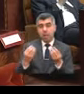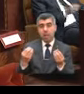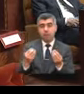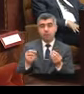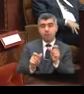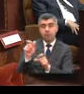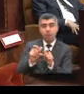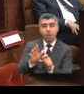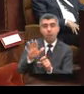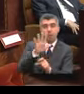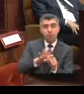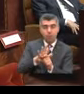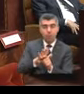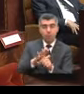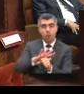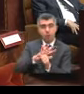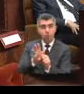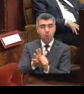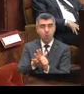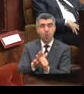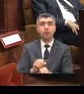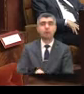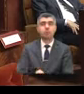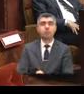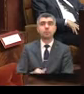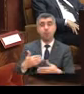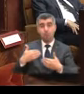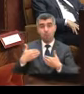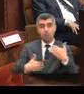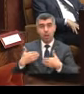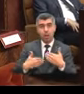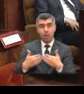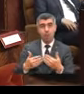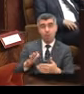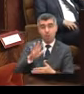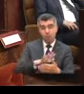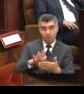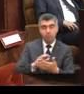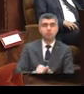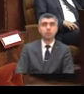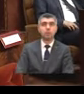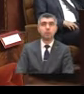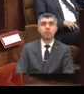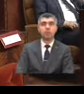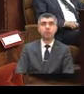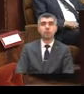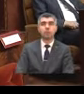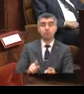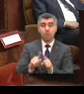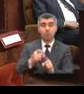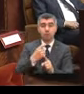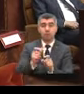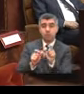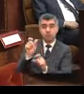اللي هي نشيطة، ولكن الفئات ديال الأشخاص في وضعية إعاقة، والفئات ديال الأشخاص اللي